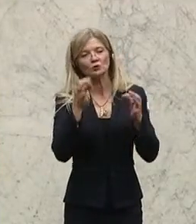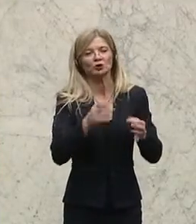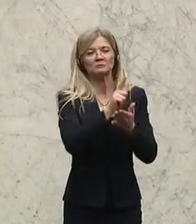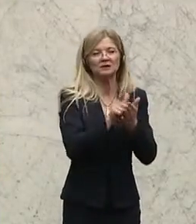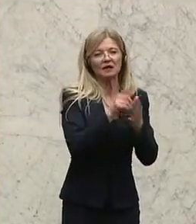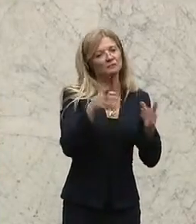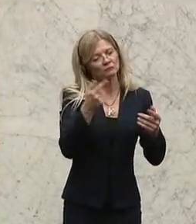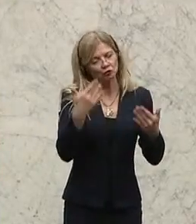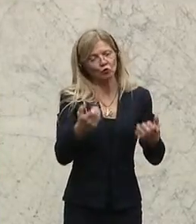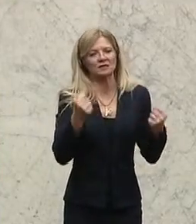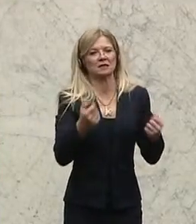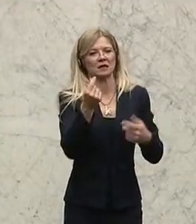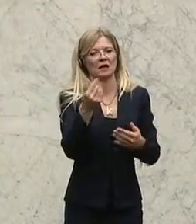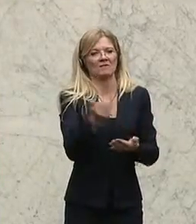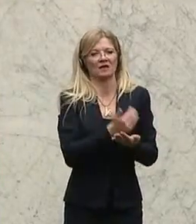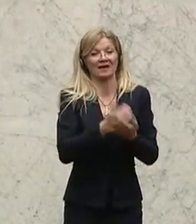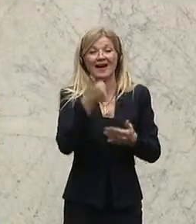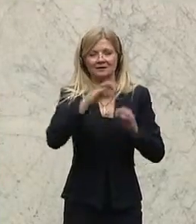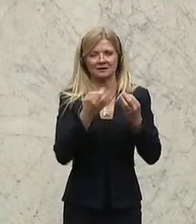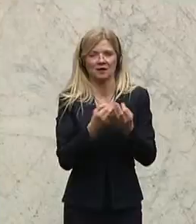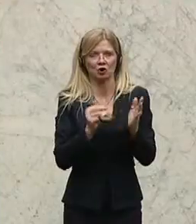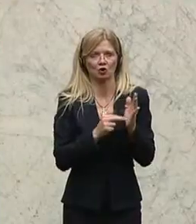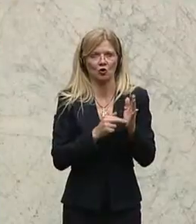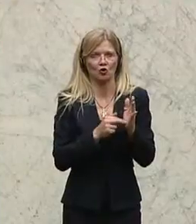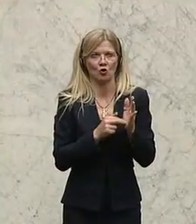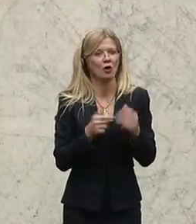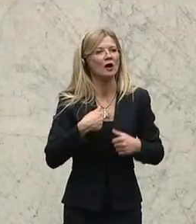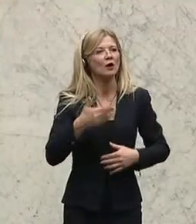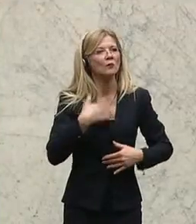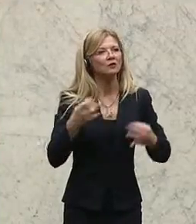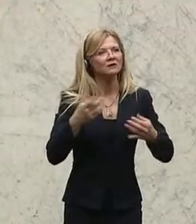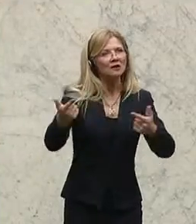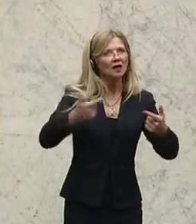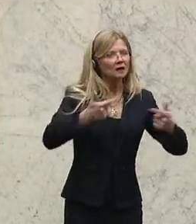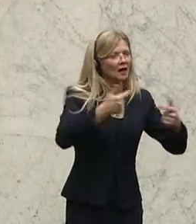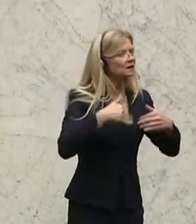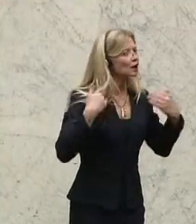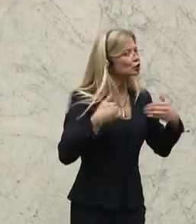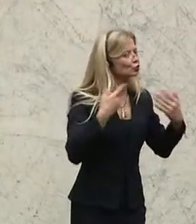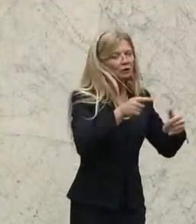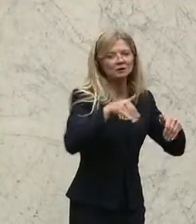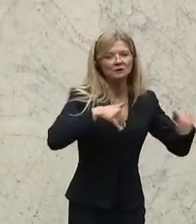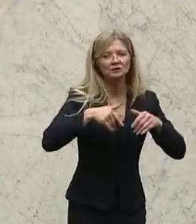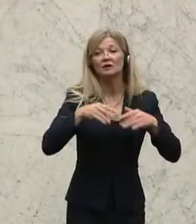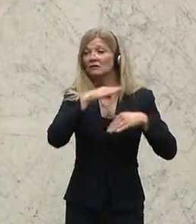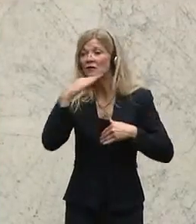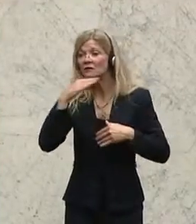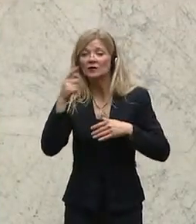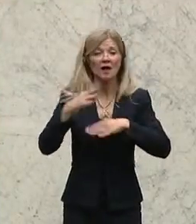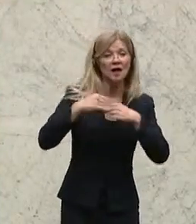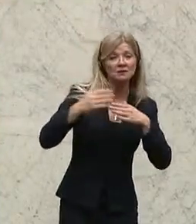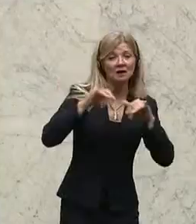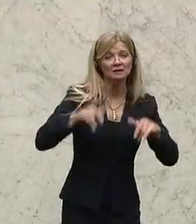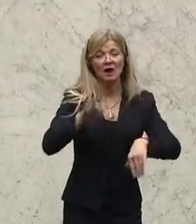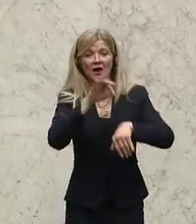Und ein Satz noch. Ich möchte einladen oder anregen im Gesundheitsministerium, wir haben so viele wirkliche Experten im System, Ärzte,